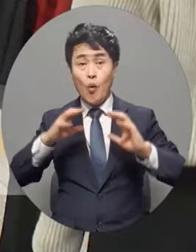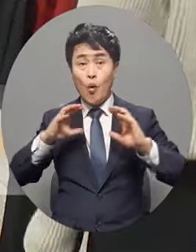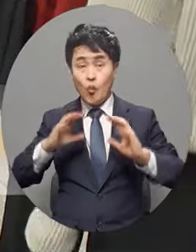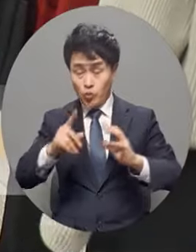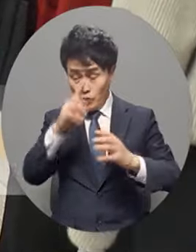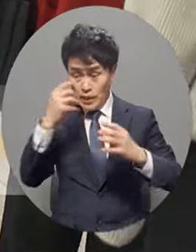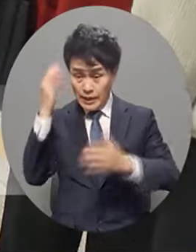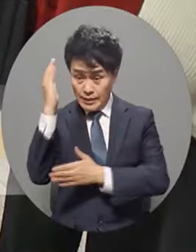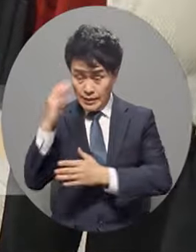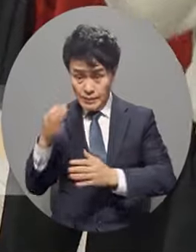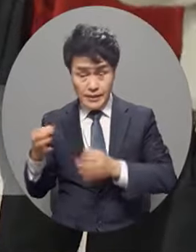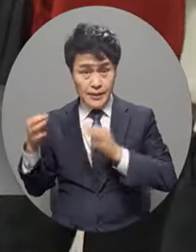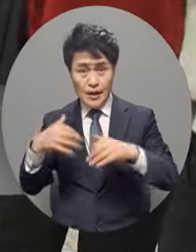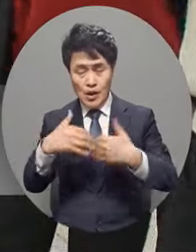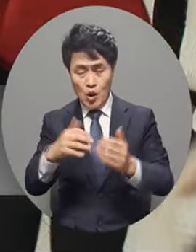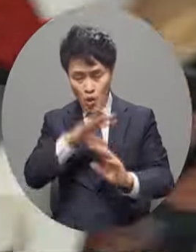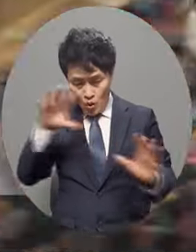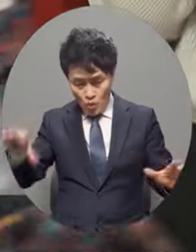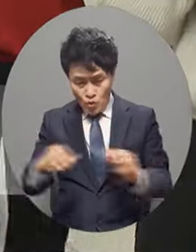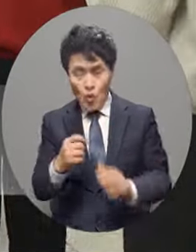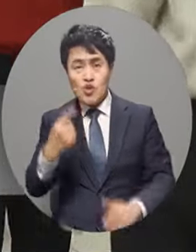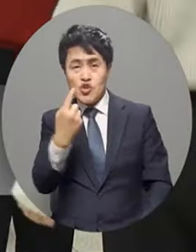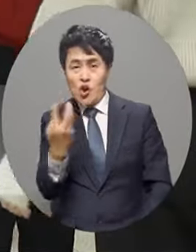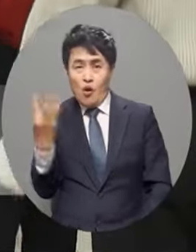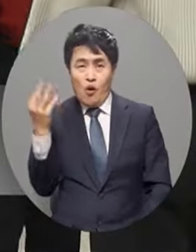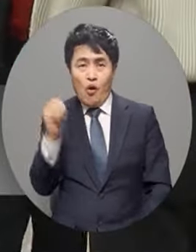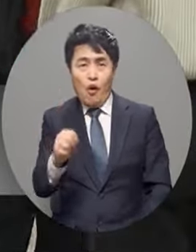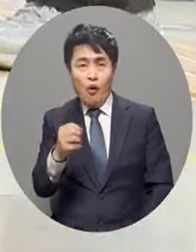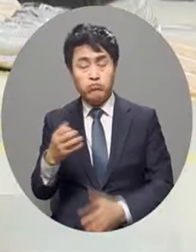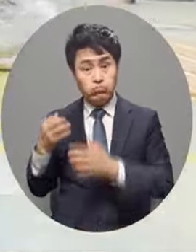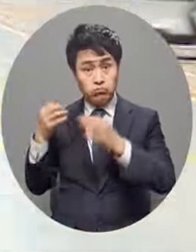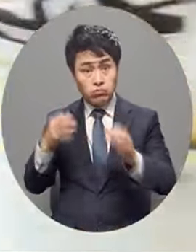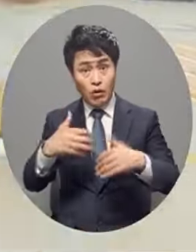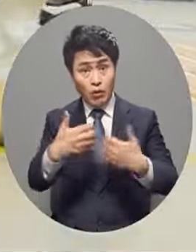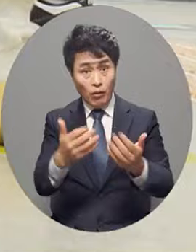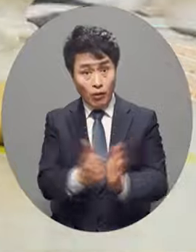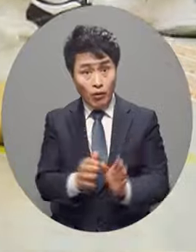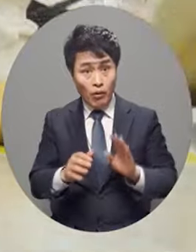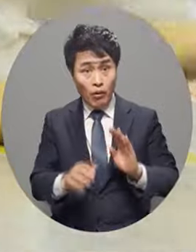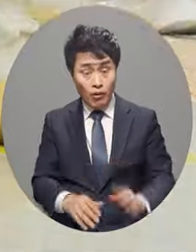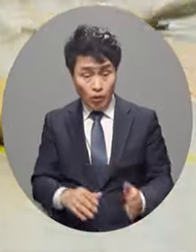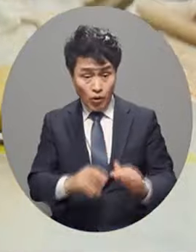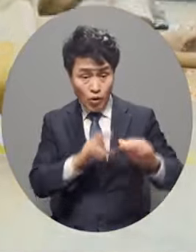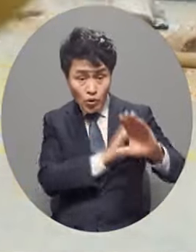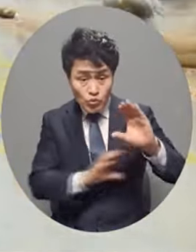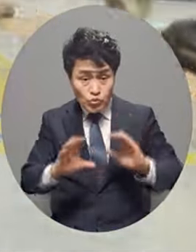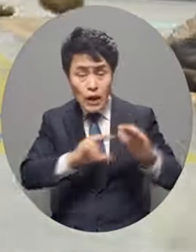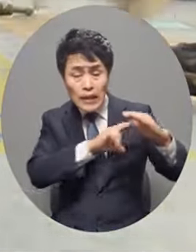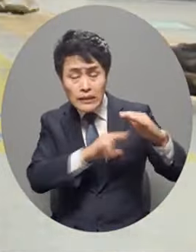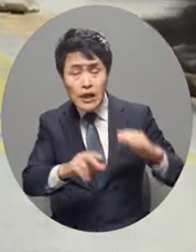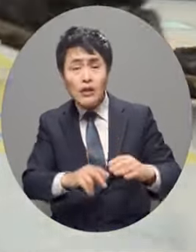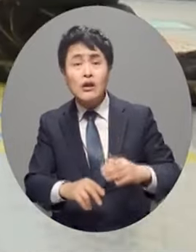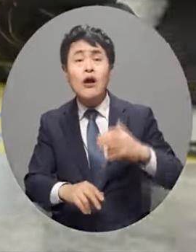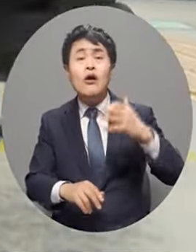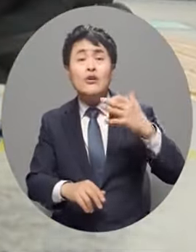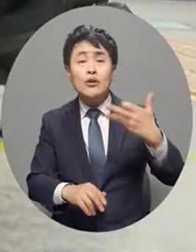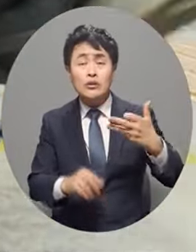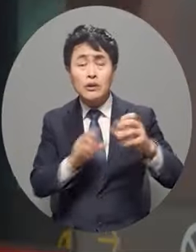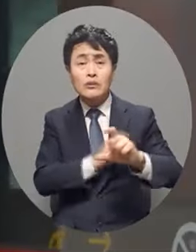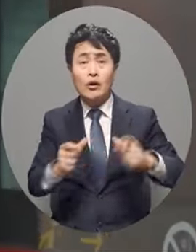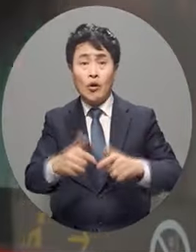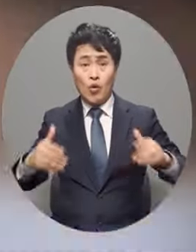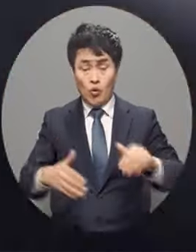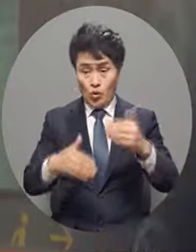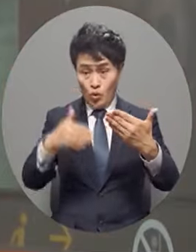합쳐 총 1,000억 원을 들여 추가 전동차 8대를 도입한다는 계획입니다. 특히 9호선의 경우